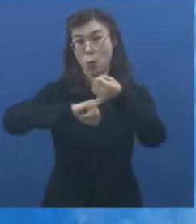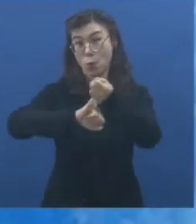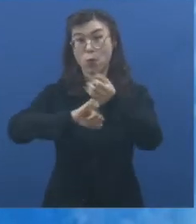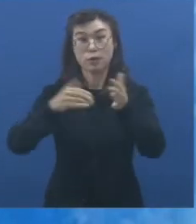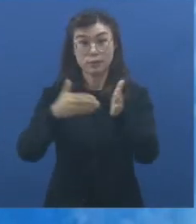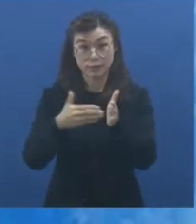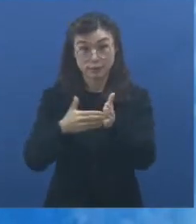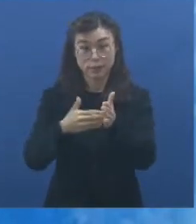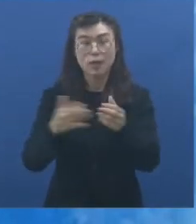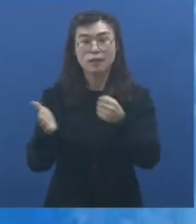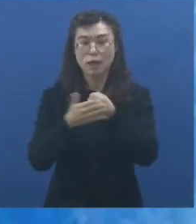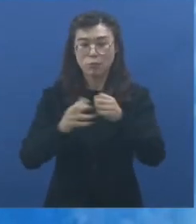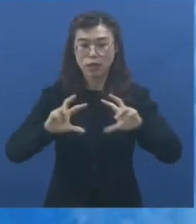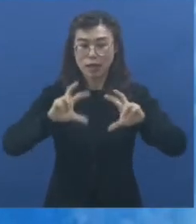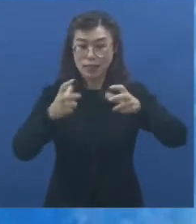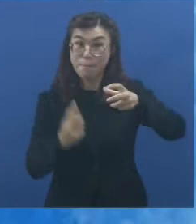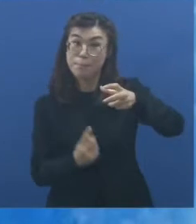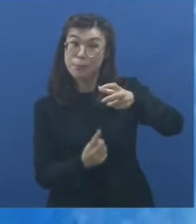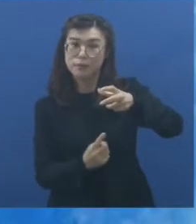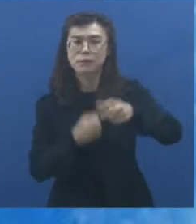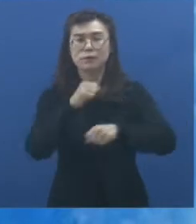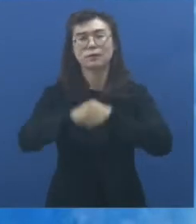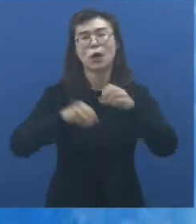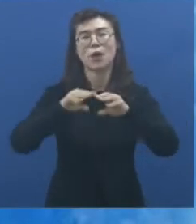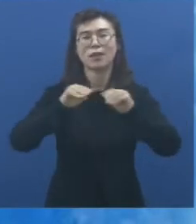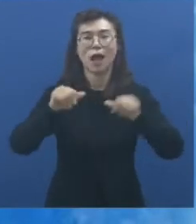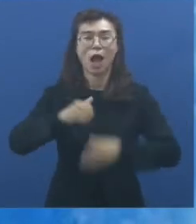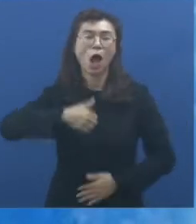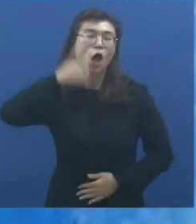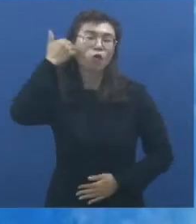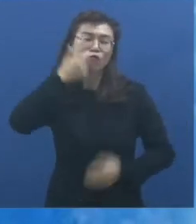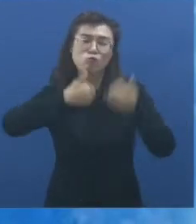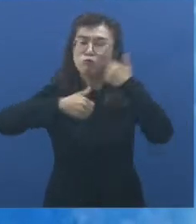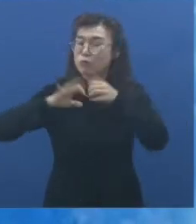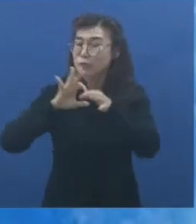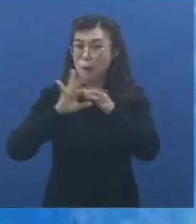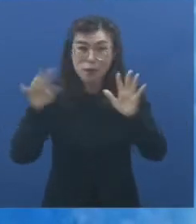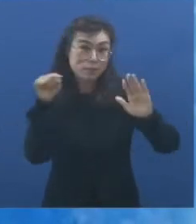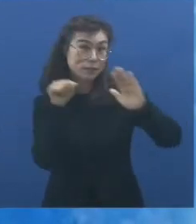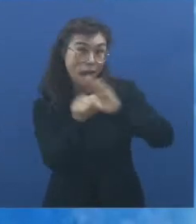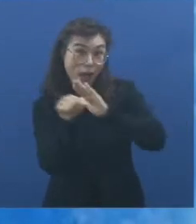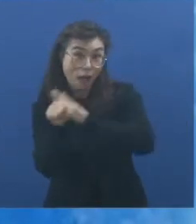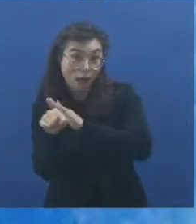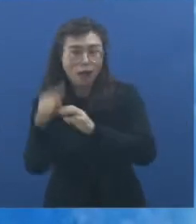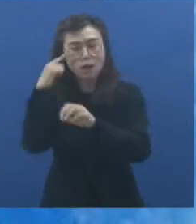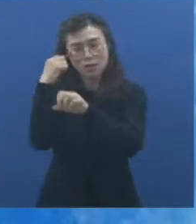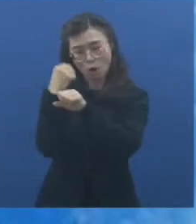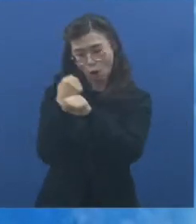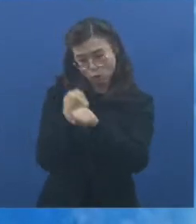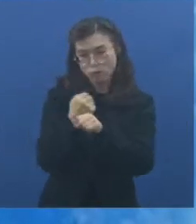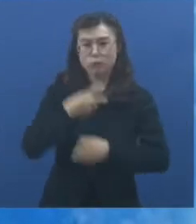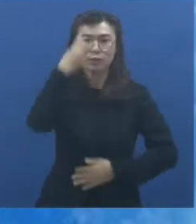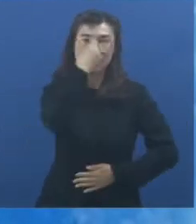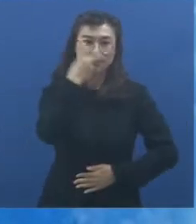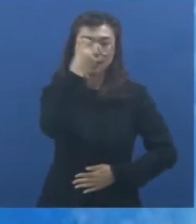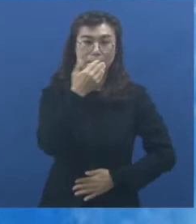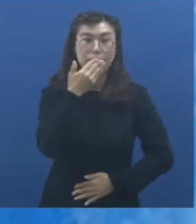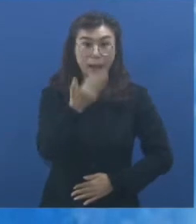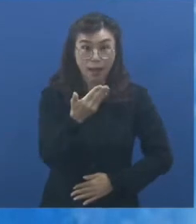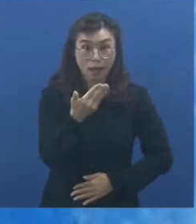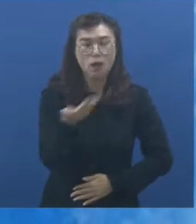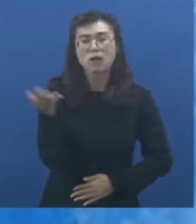남국 은 자유 이 땅이 에요 여러분들 누구든지 갈 가셔서 연구도 할 수 있고 탐사 다 할 수 있어요 그런데